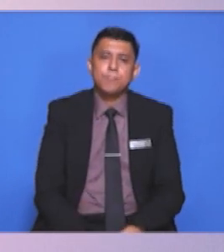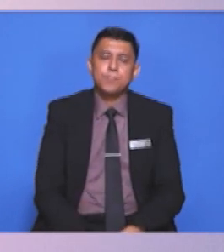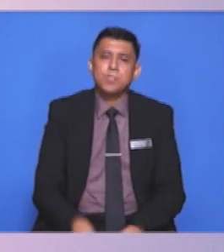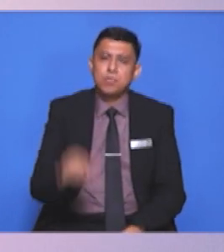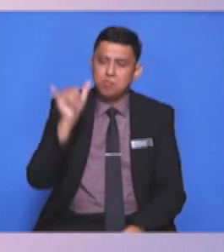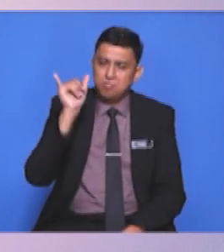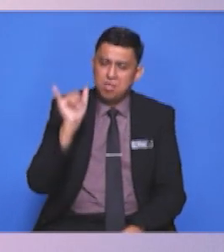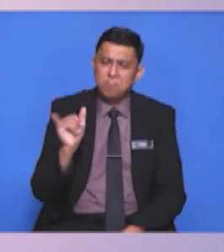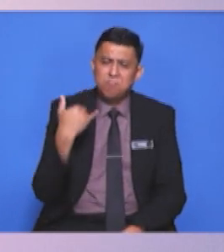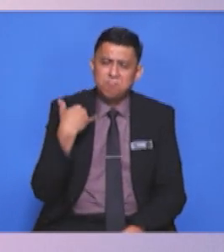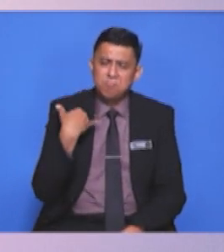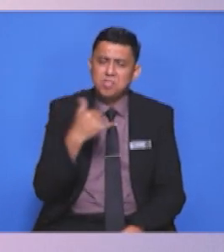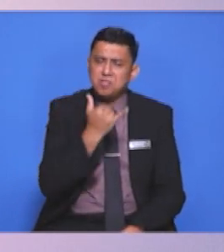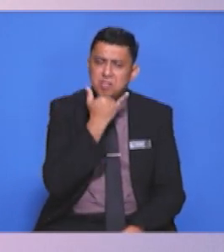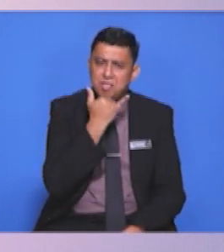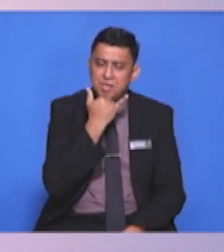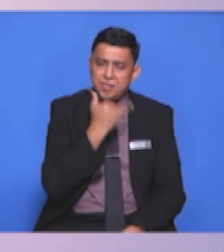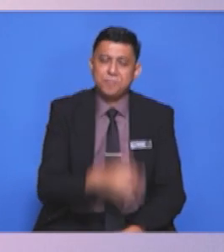kesalahan tatabahasa